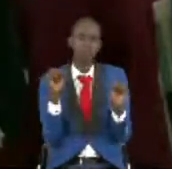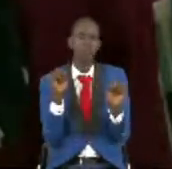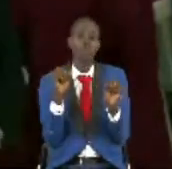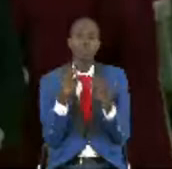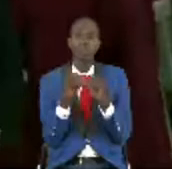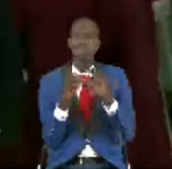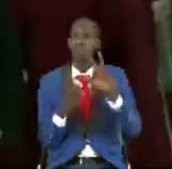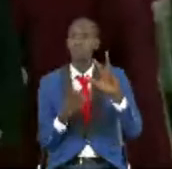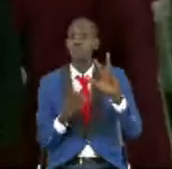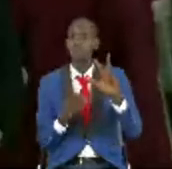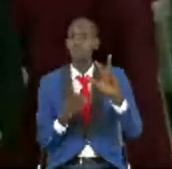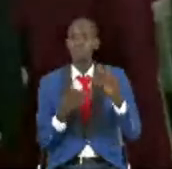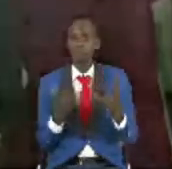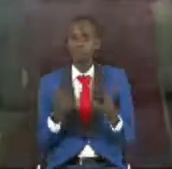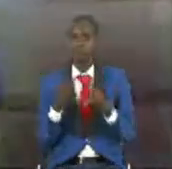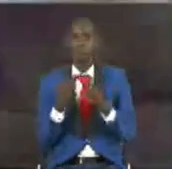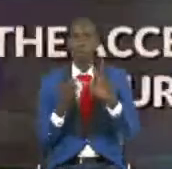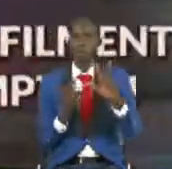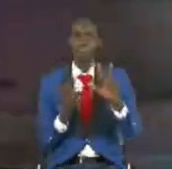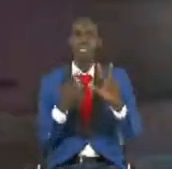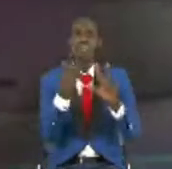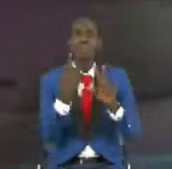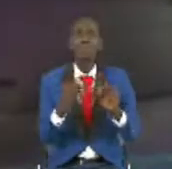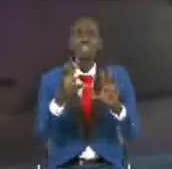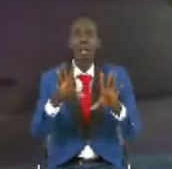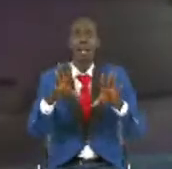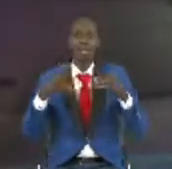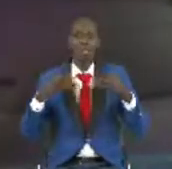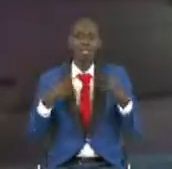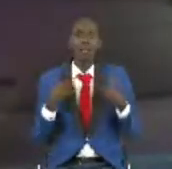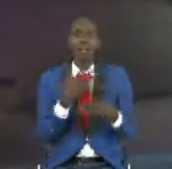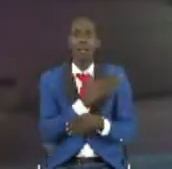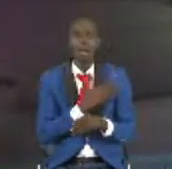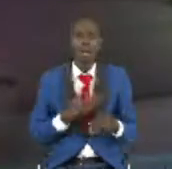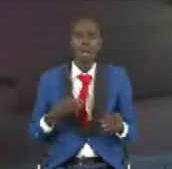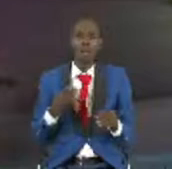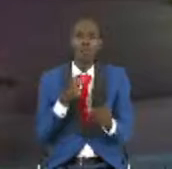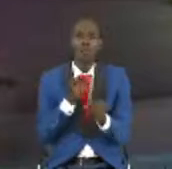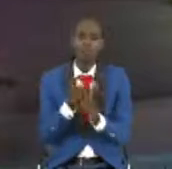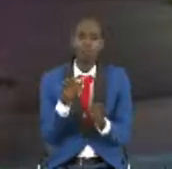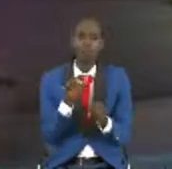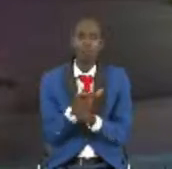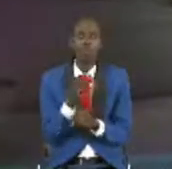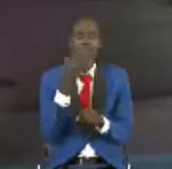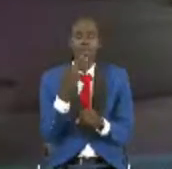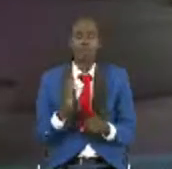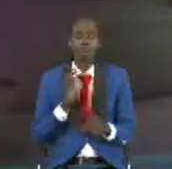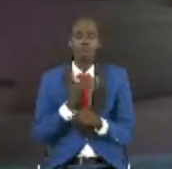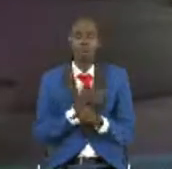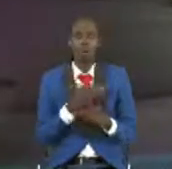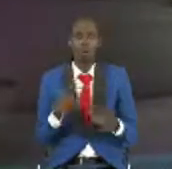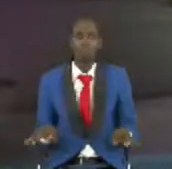maintenant. Troisième point. L'acceptation et l'accomplissement. Notre précieuse